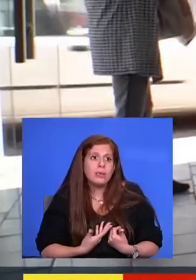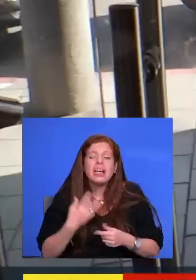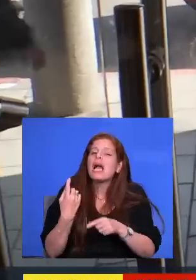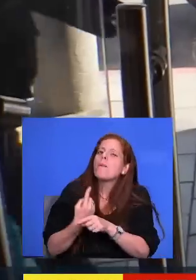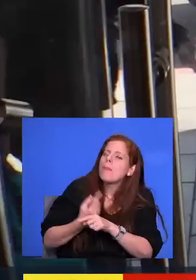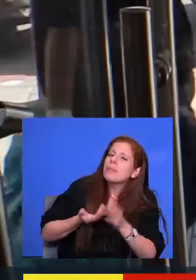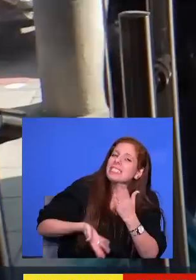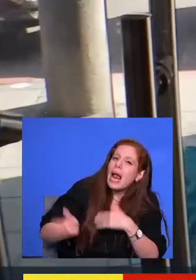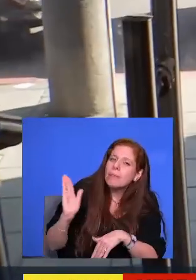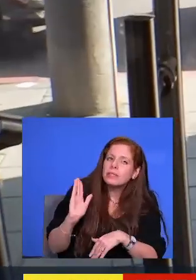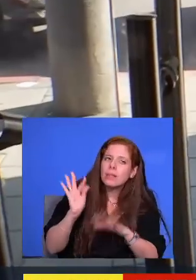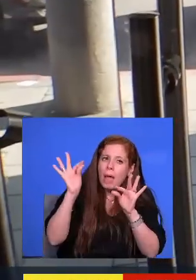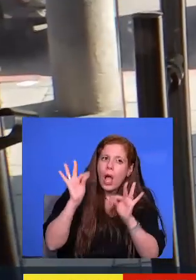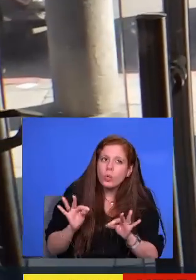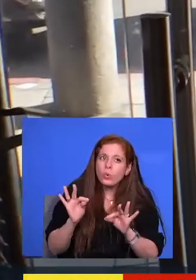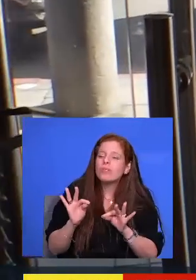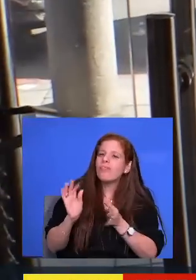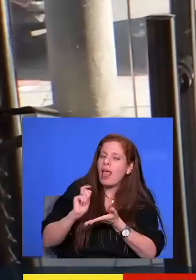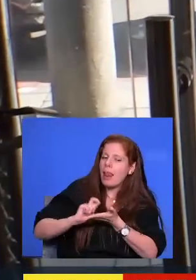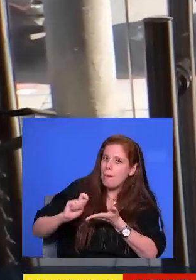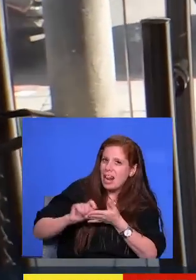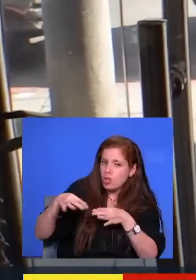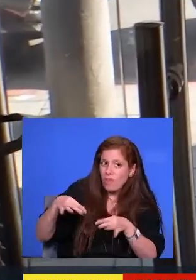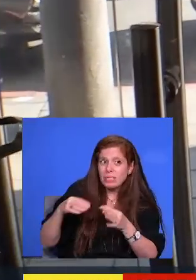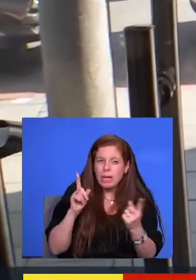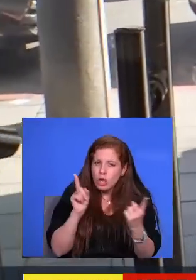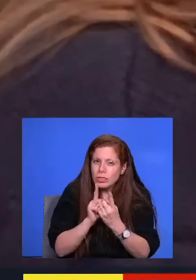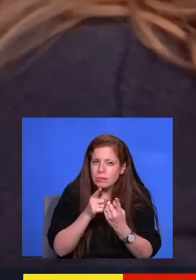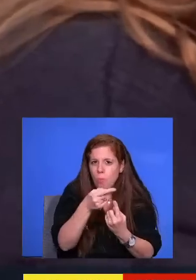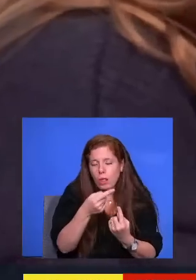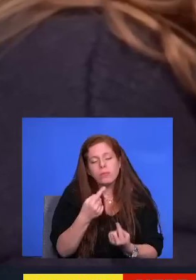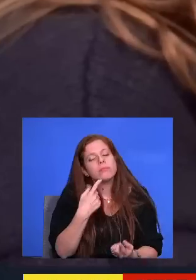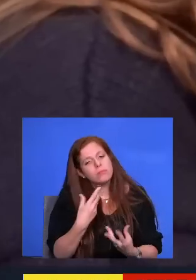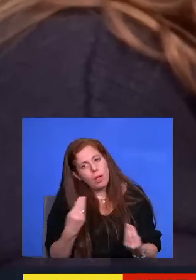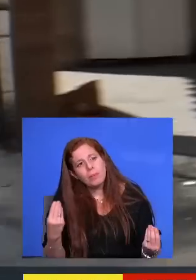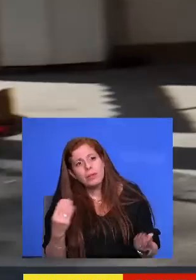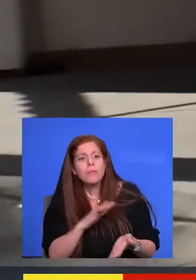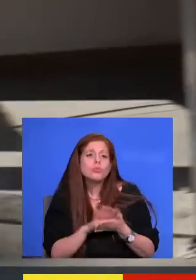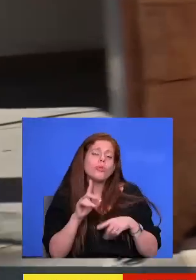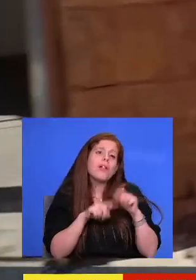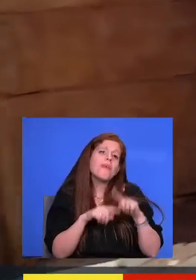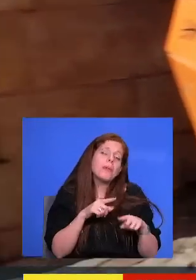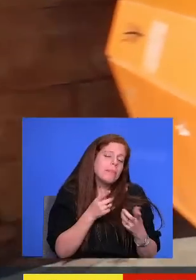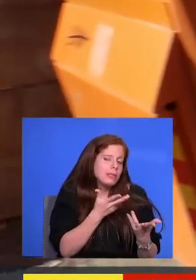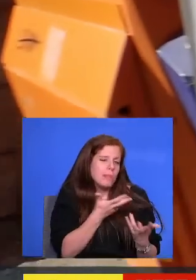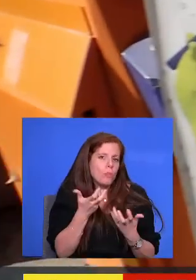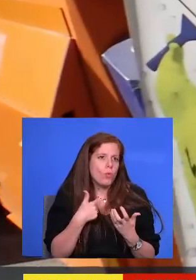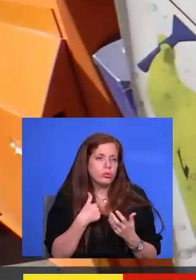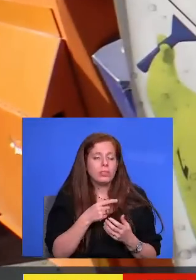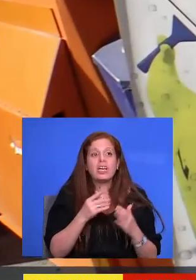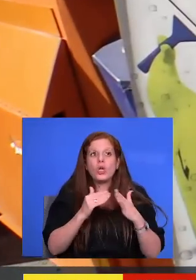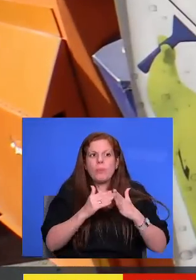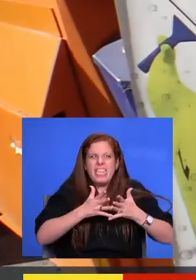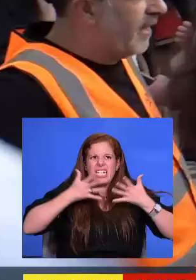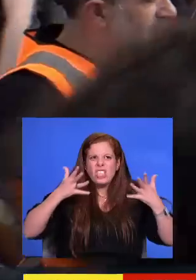לצאת מהחנות ולמלא את האופס? בגלל שזה נמצא מול העיניים? הרבה. זה פשוט לפעמים מגרה. ככל שהביטן גדול יותר